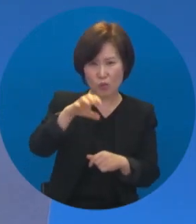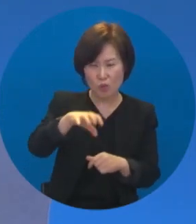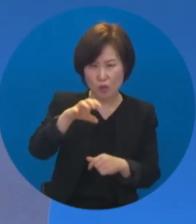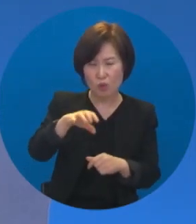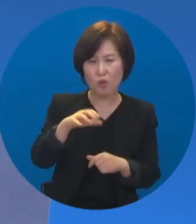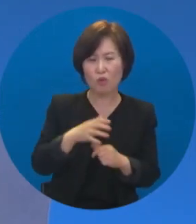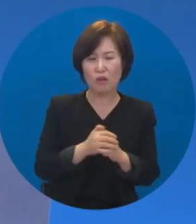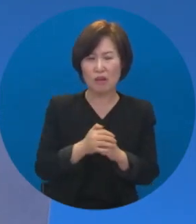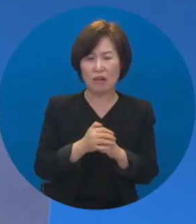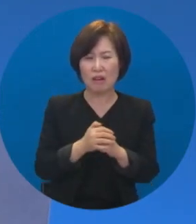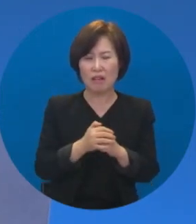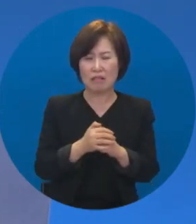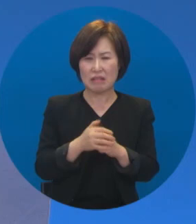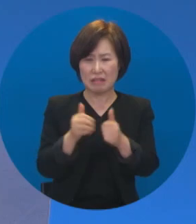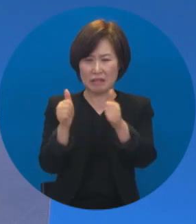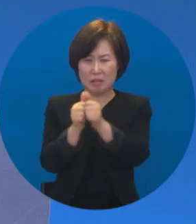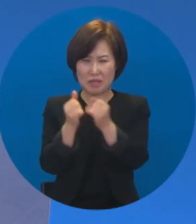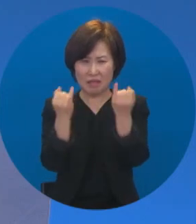소리가 빈번했었고